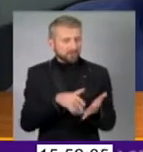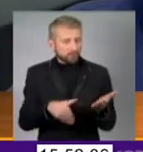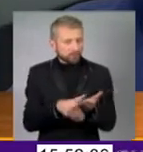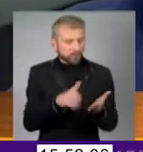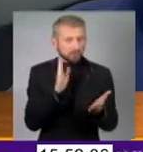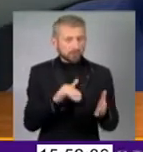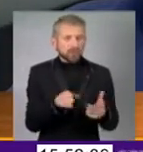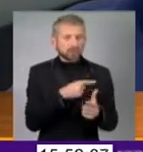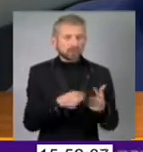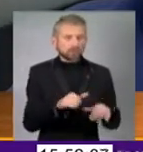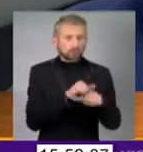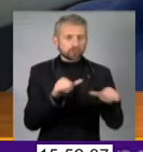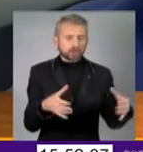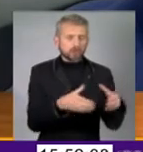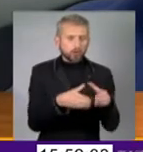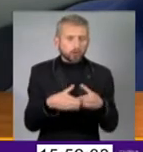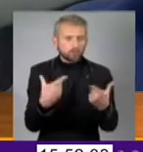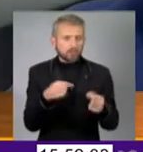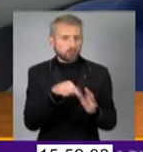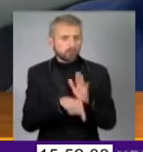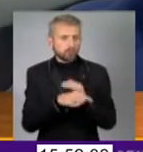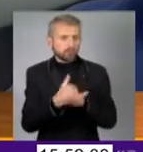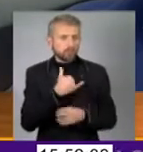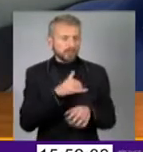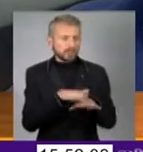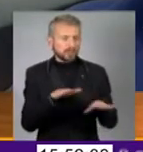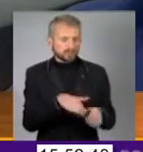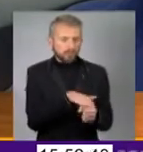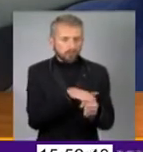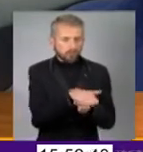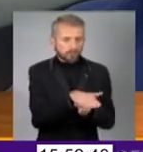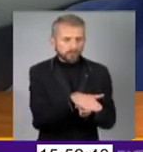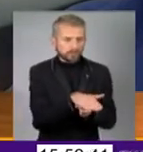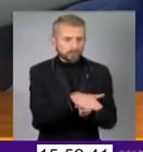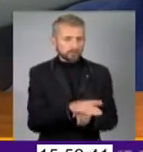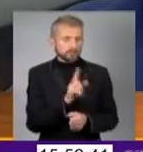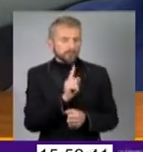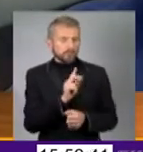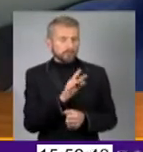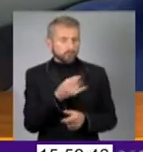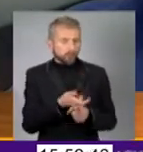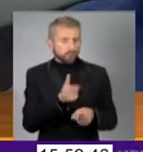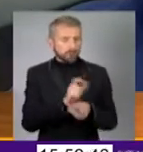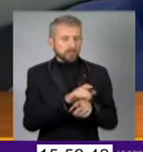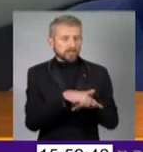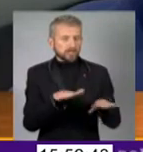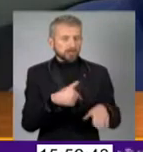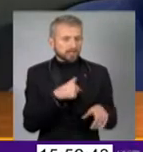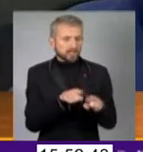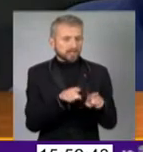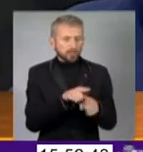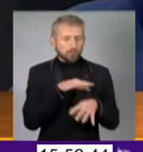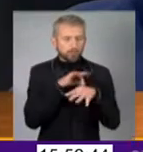ще розширення груп, де вже, по суті, в нас садки наповнені. До речі, по більшості садків ми так само